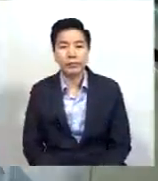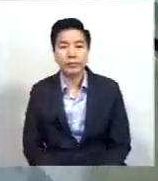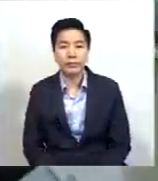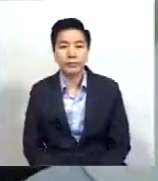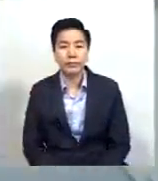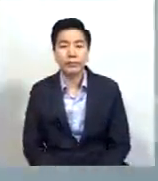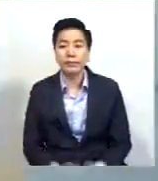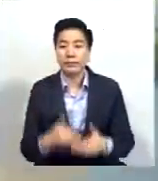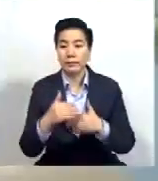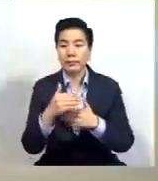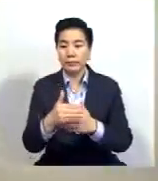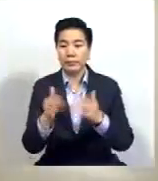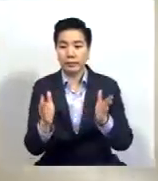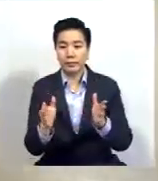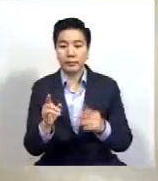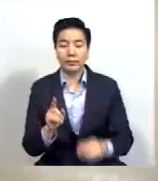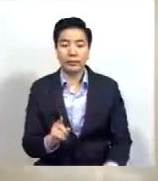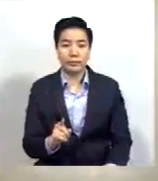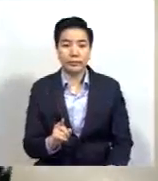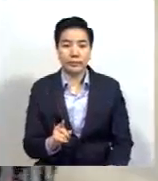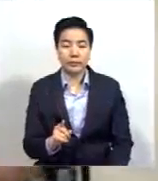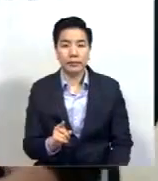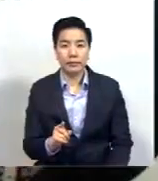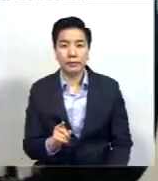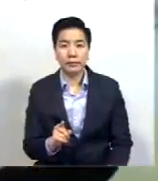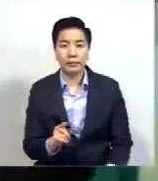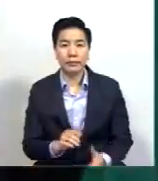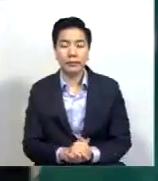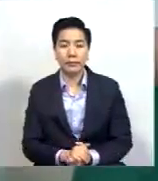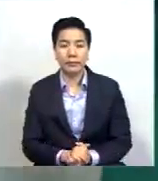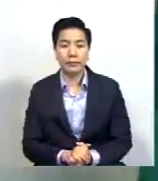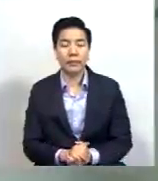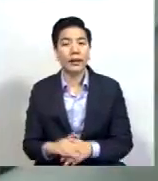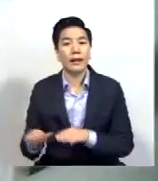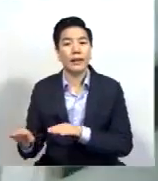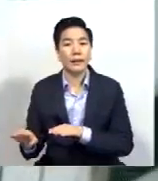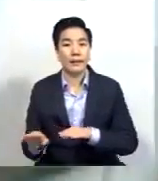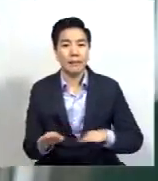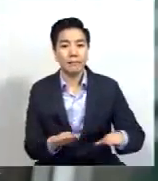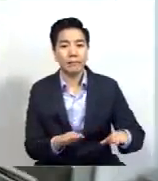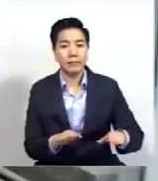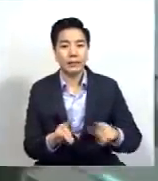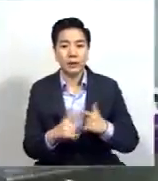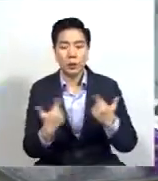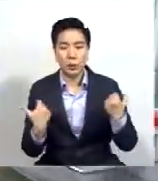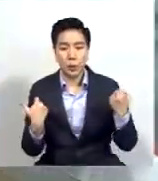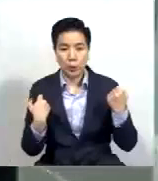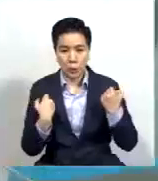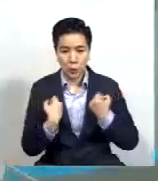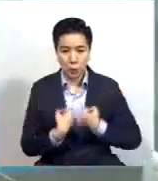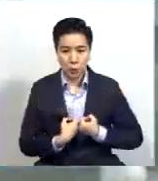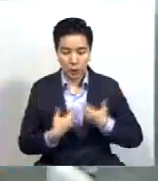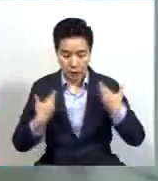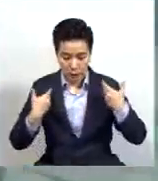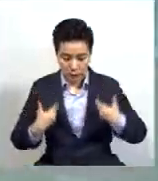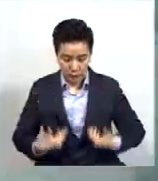อันนี้เป็นห้องซึ่งเตรียมพร้อมชุดเตรียมพร้อมชุด